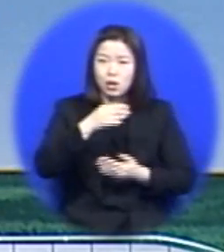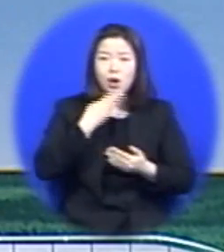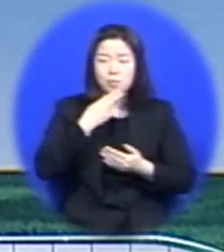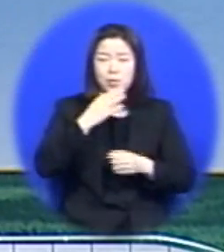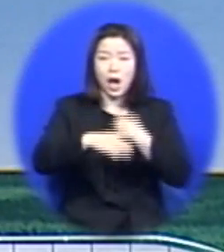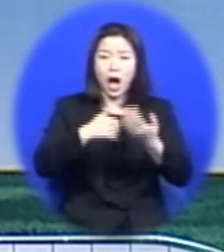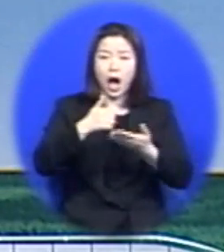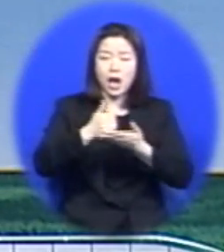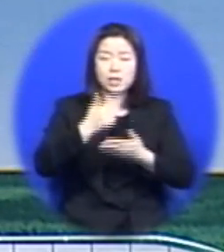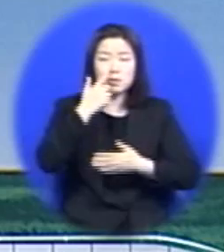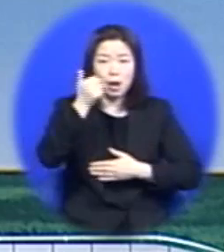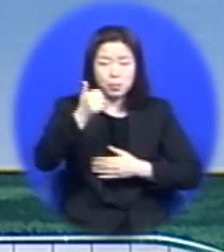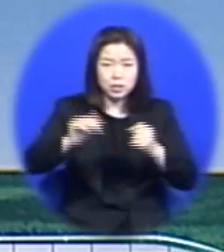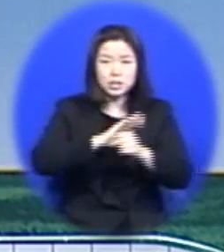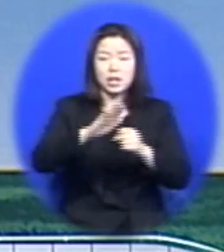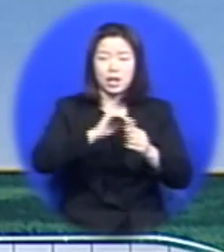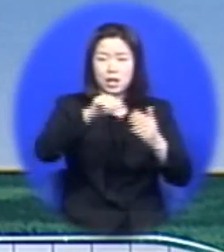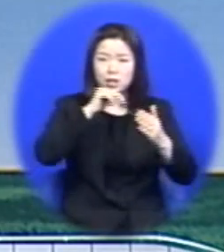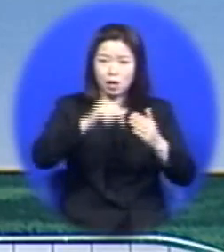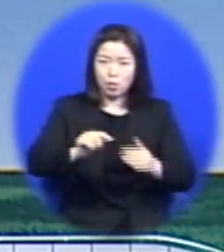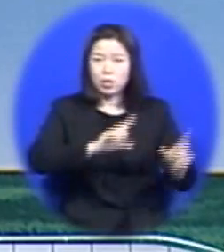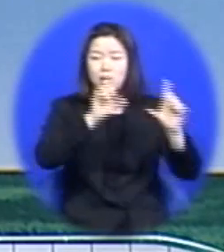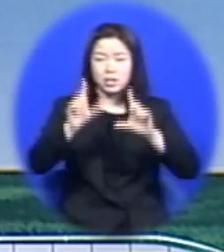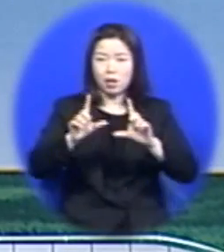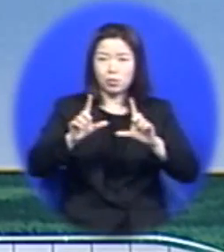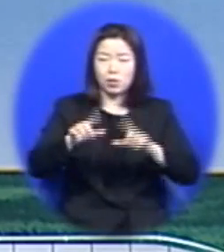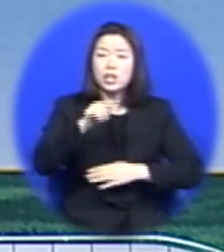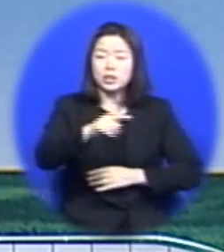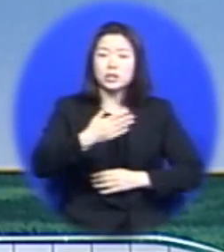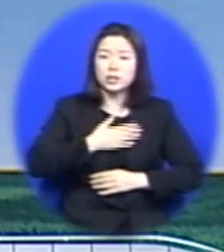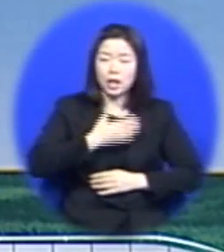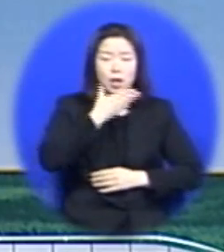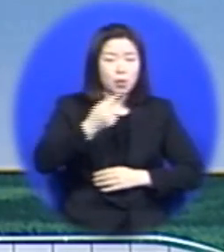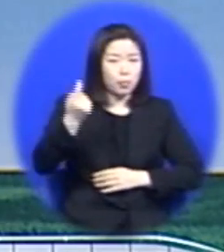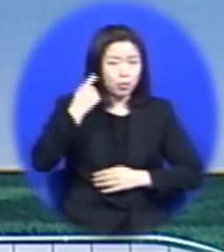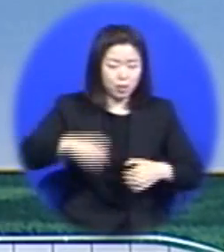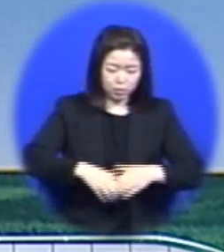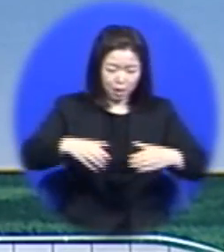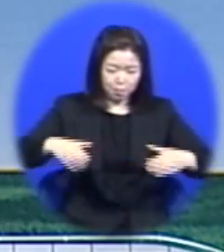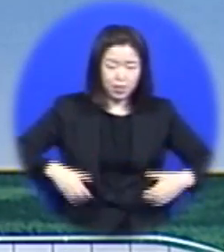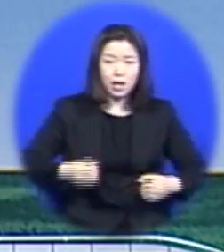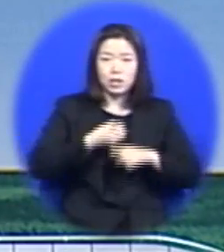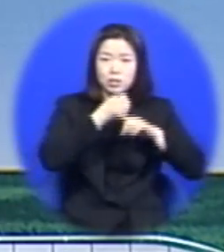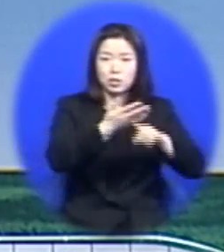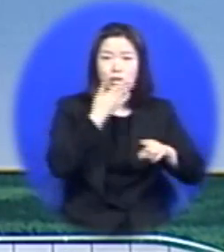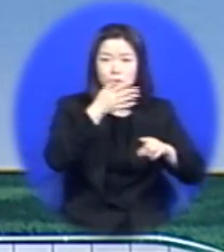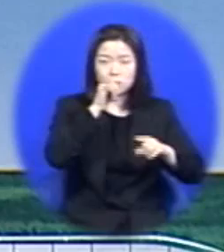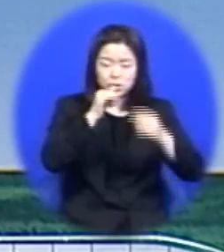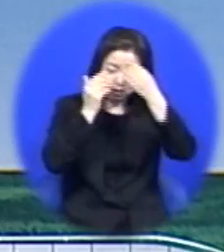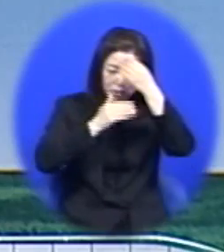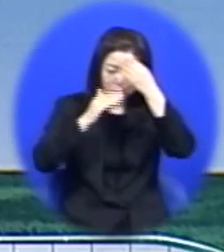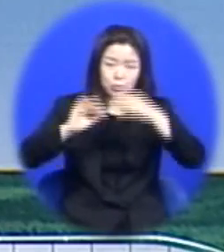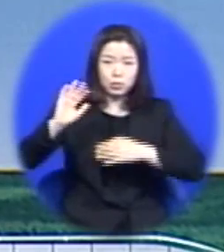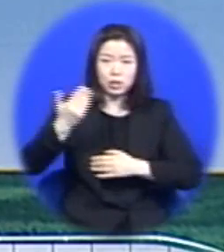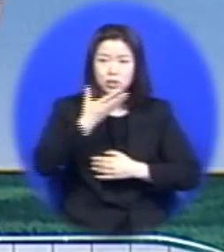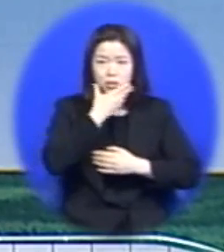사랑 가운데 살며 그것을 나의 복음이라고 담대하게 전할 수 있는 성도들이